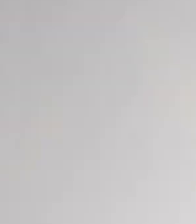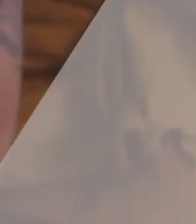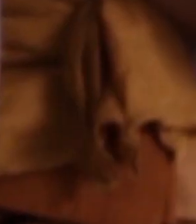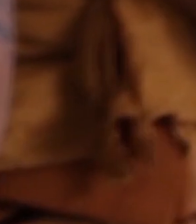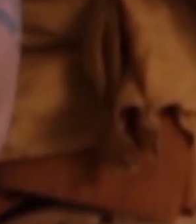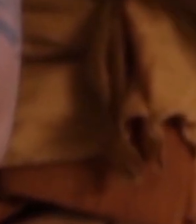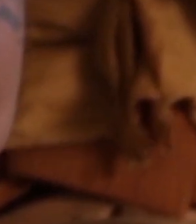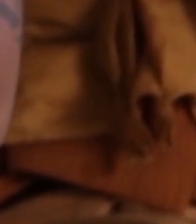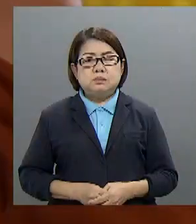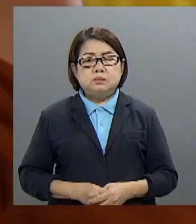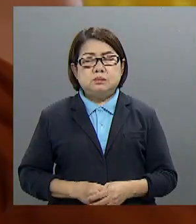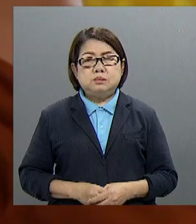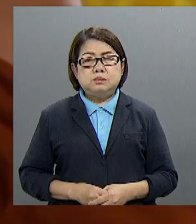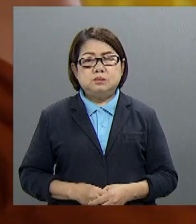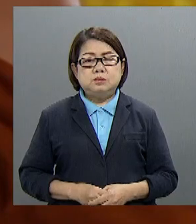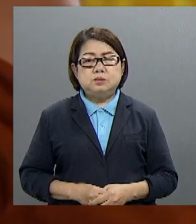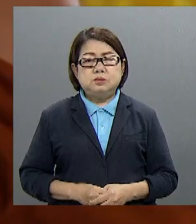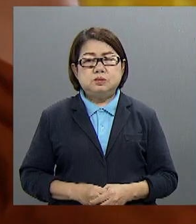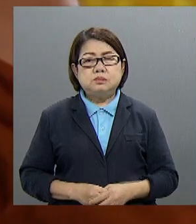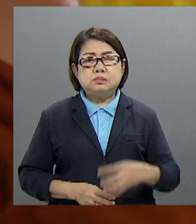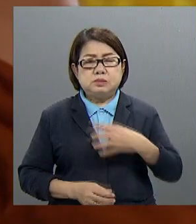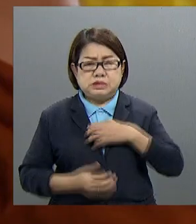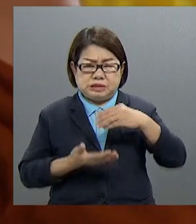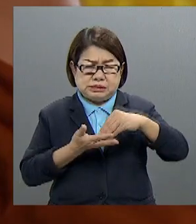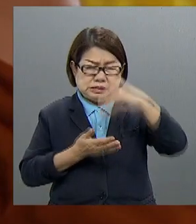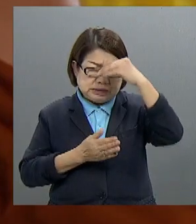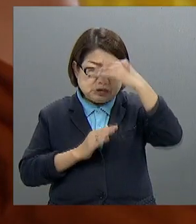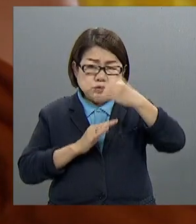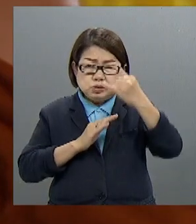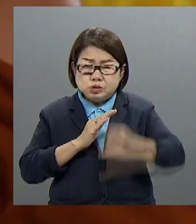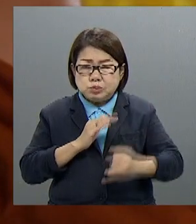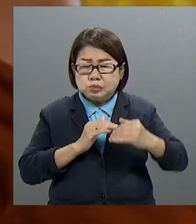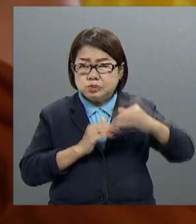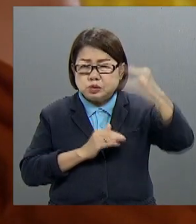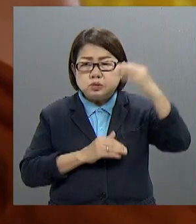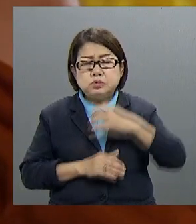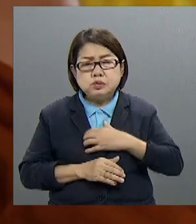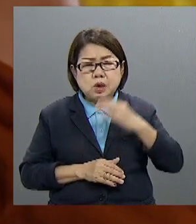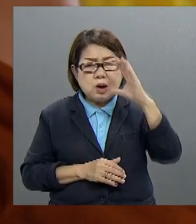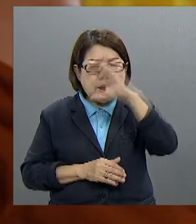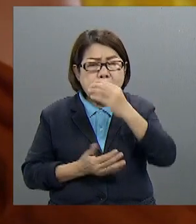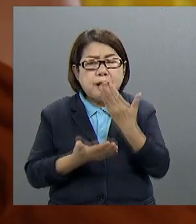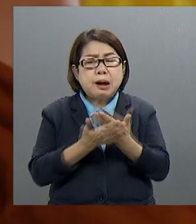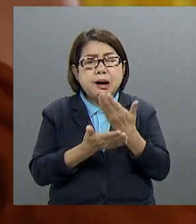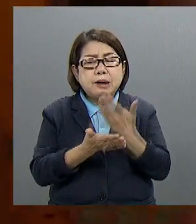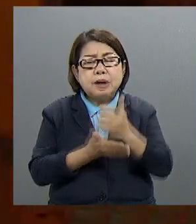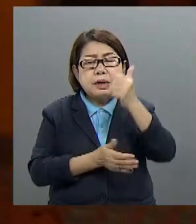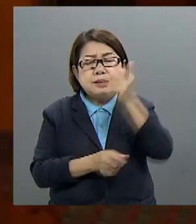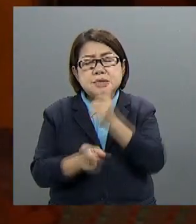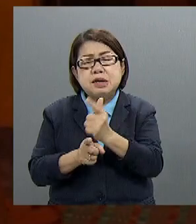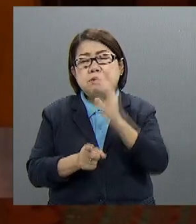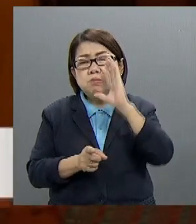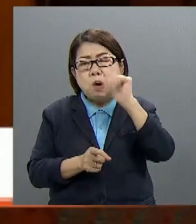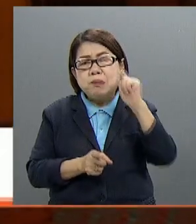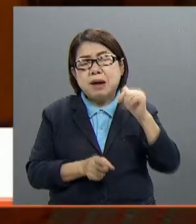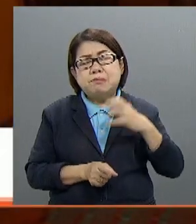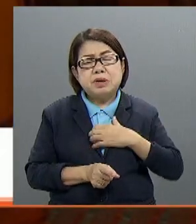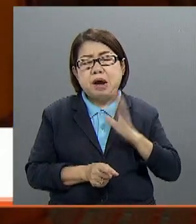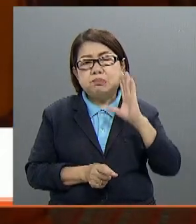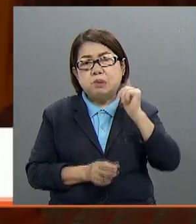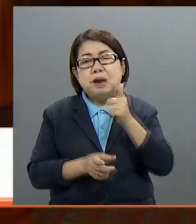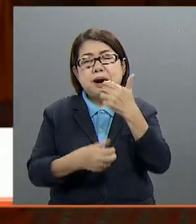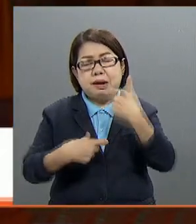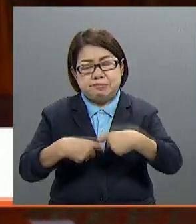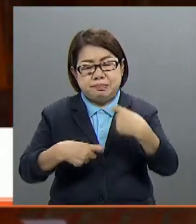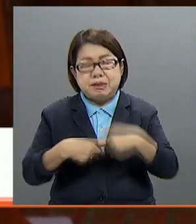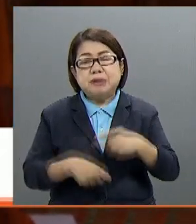อยากเรียนให้จบสูงๆครับและอยากหาเงินเลี้ยงพ่อเลี้ยงแม่ให้ได้บ่อยากให้เพิ่นยากลำบากครับ นี่เป็นอีกความรู้สึกของเยาว